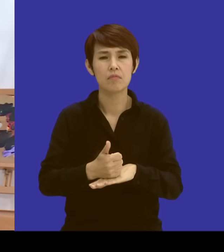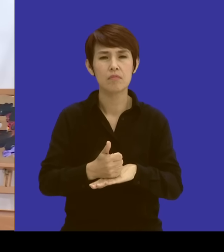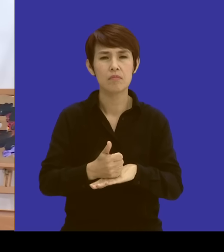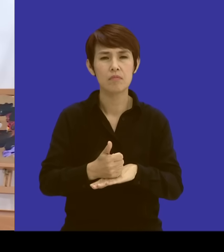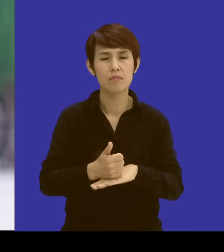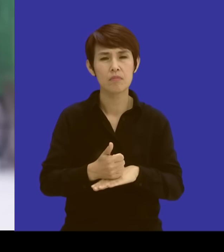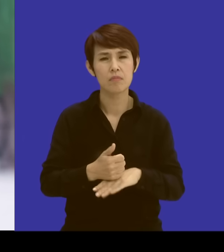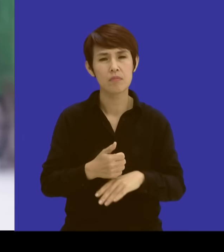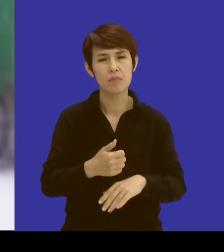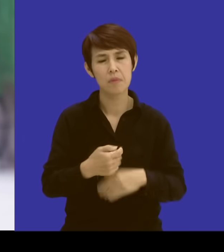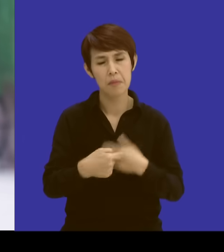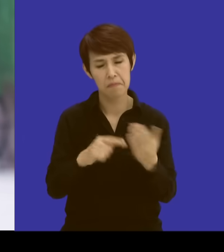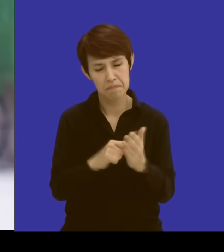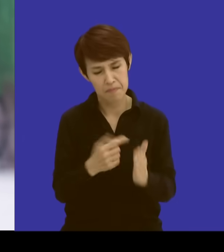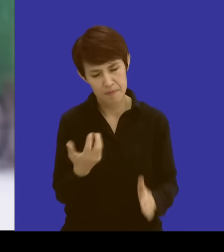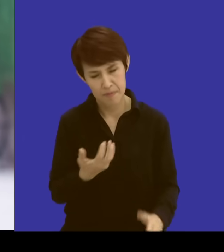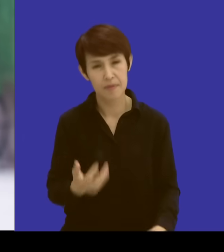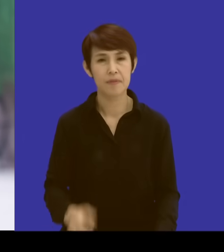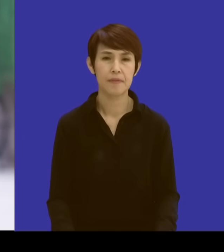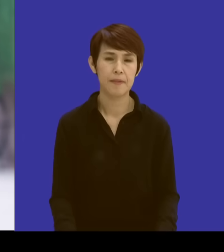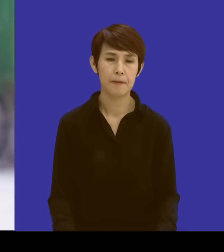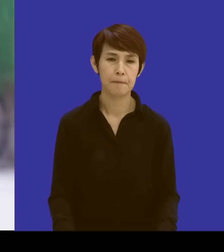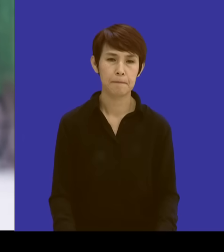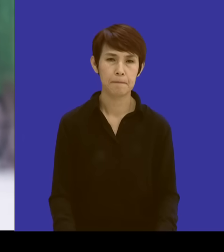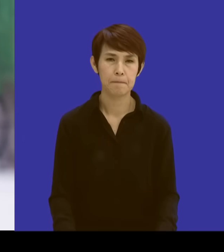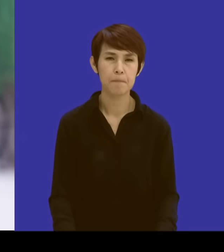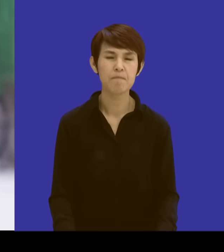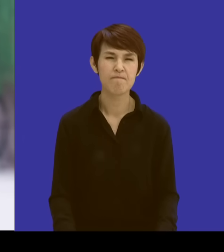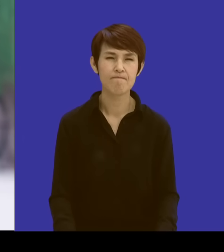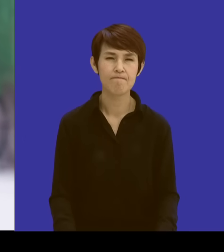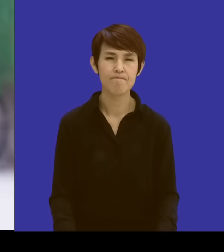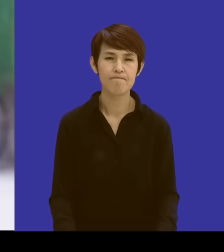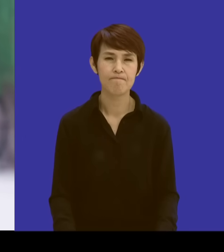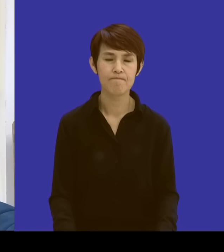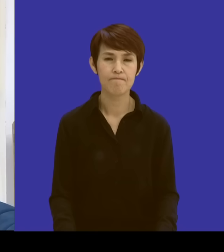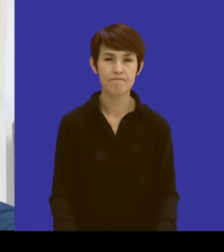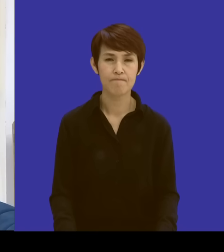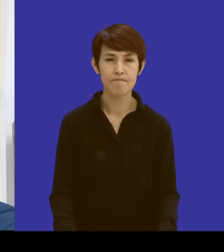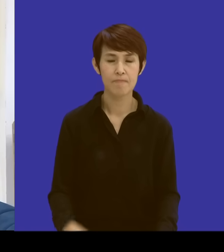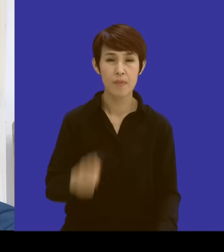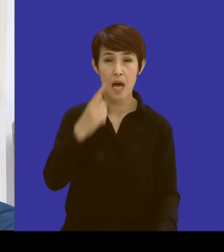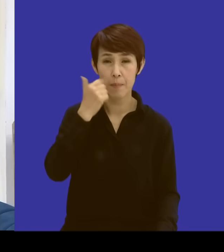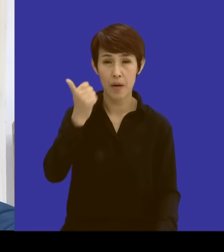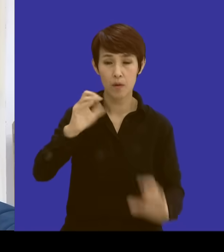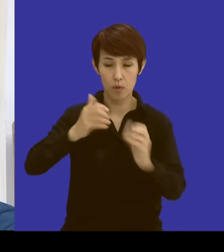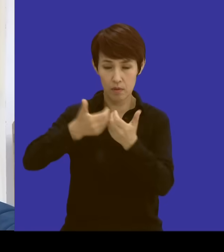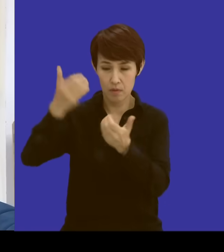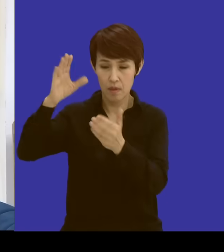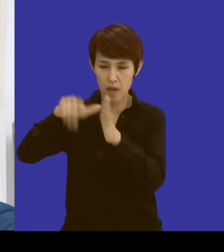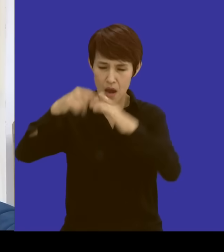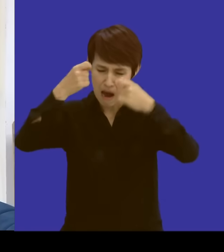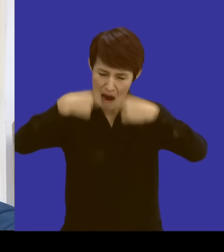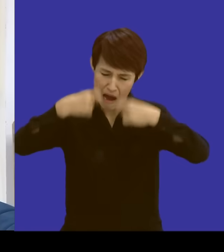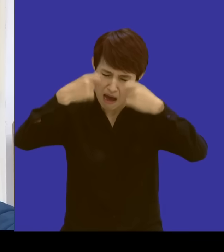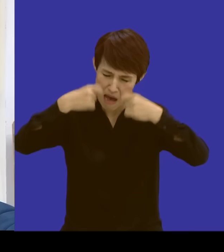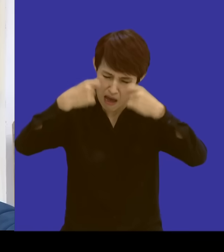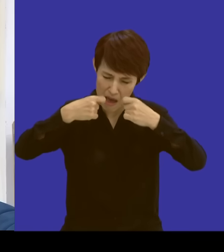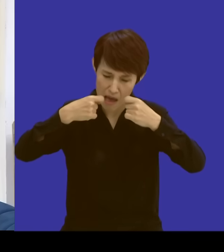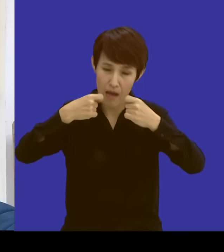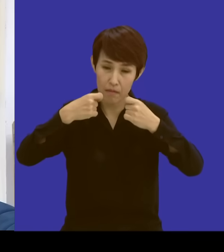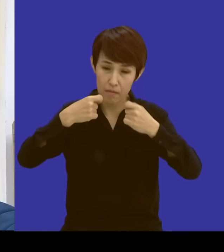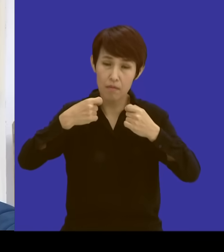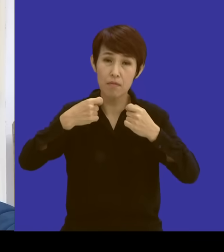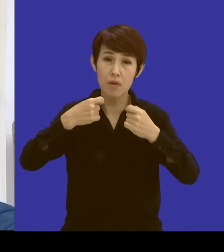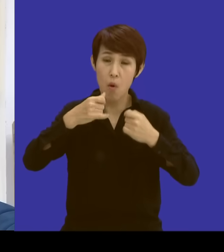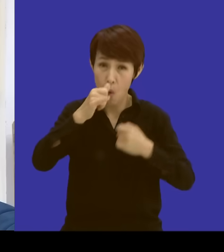내가 아프다 이제 그렇게들 설명하는데 이제 제가 그랬던 것 같아요. 그래서 네. 그때 충분히 울면 아마 제가 좀 더 건강한